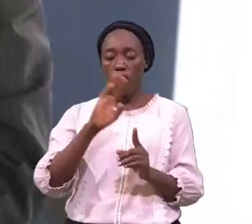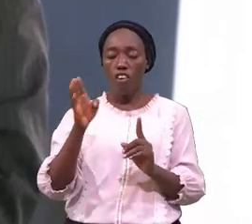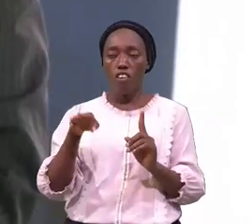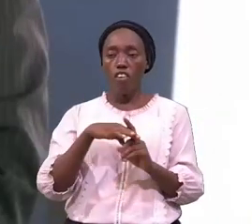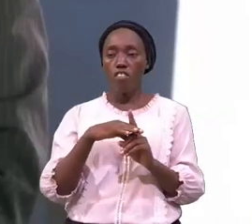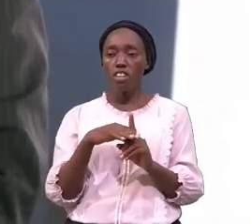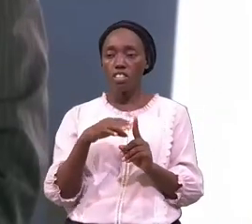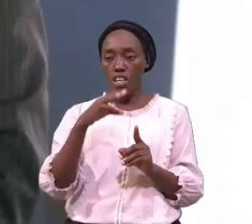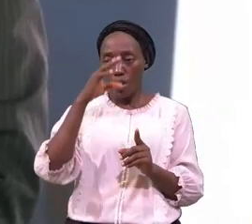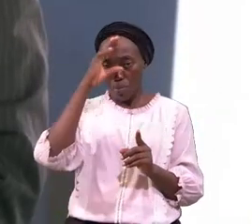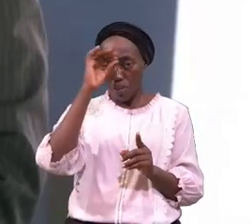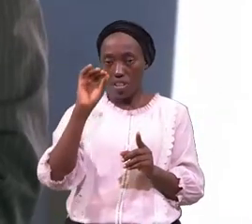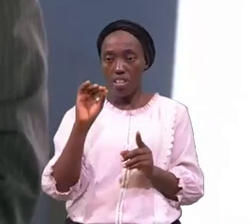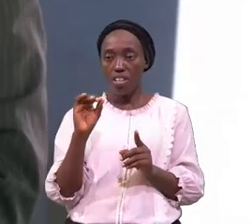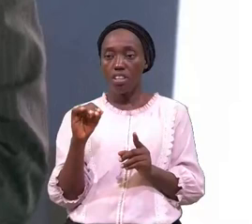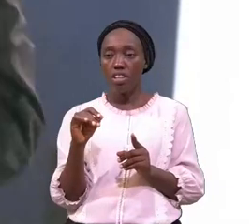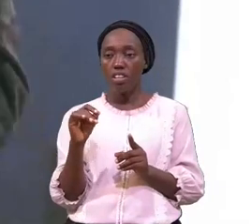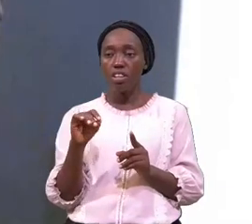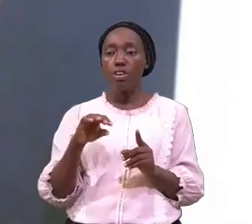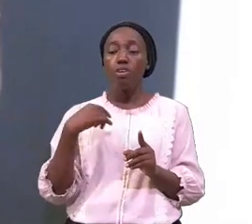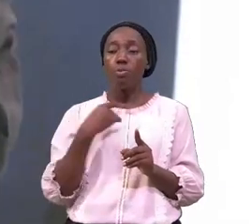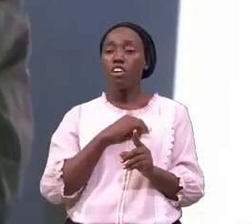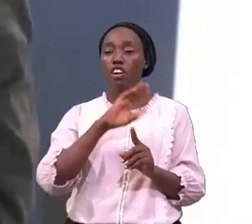Dieu nous connaît.